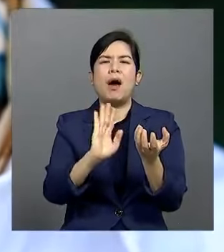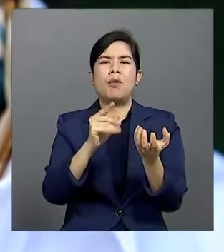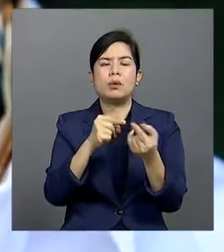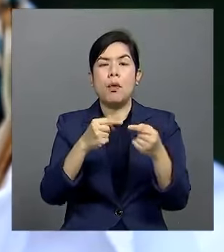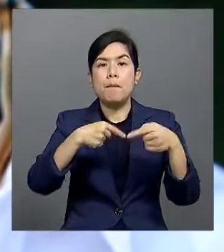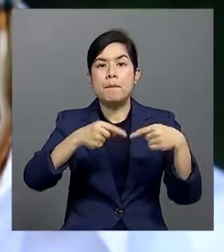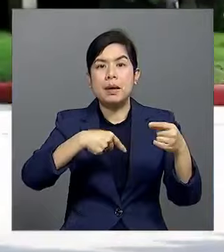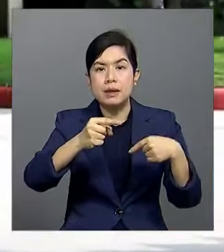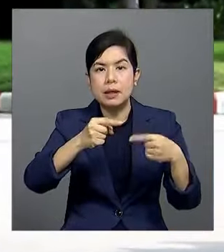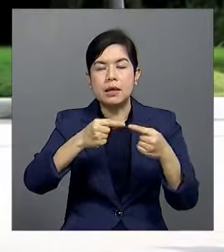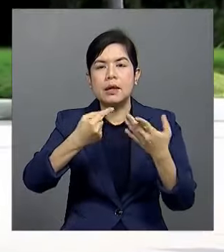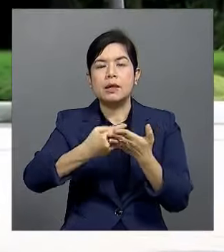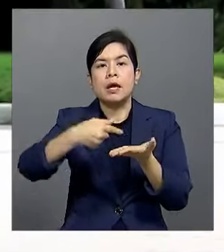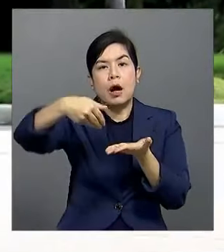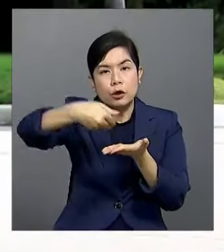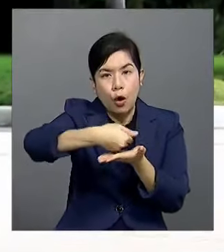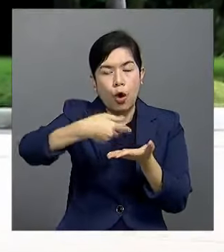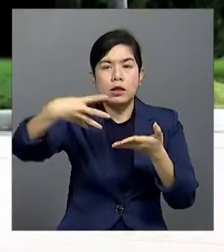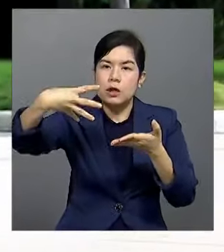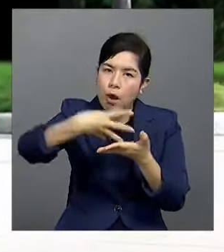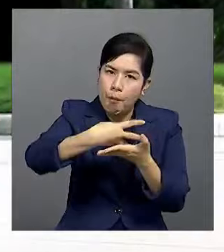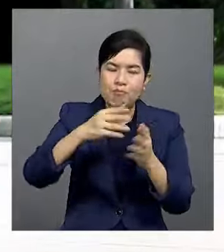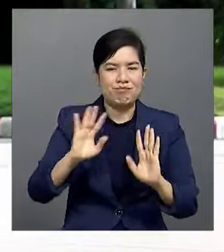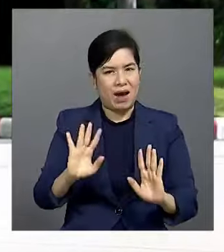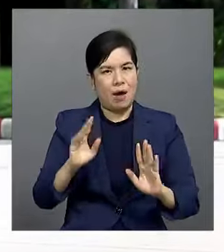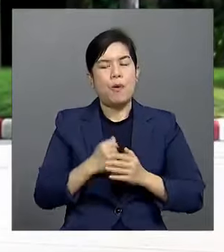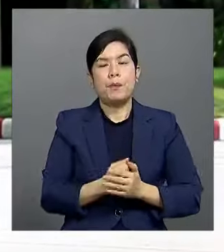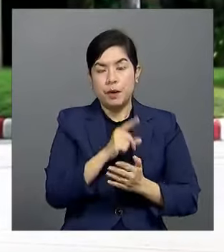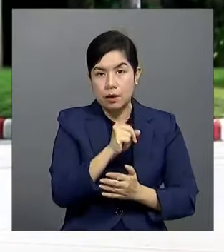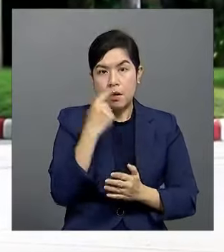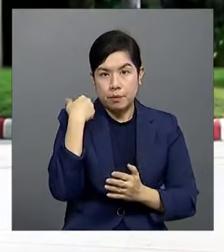ส้อมและเลือกใช้บริการที่ใส่ใจกับสิ่งแวดล้